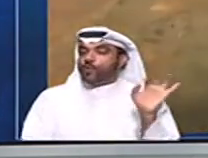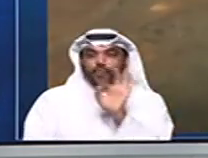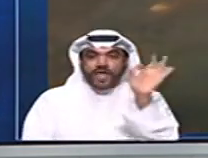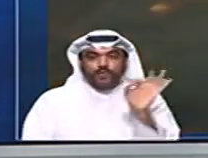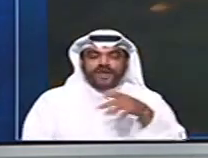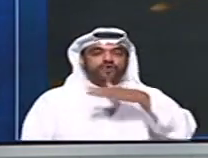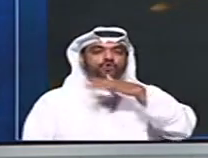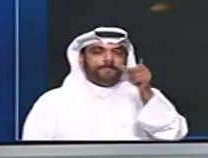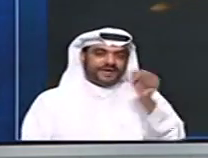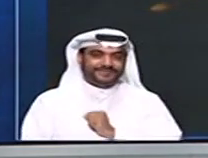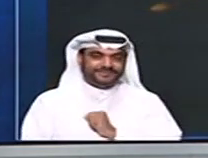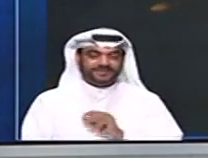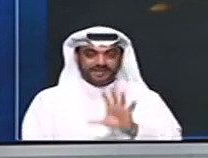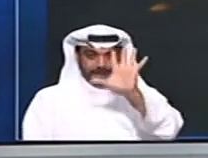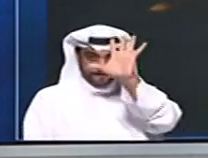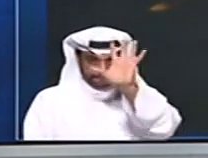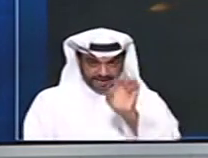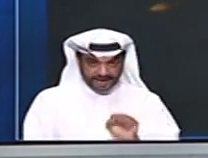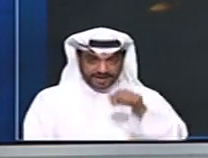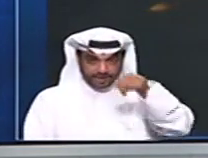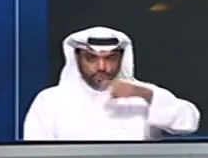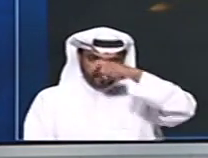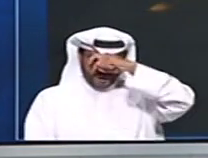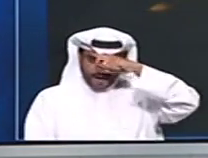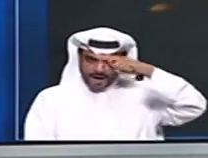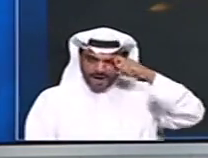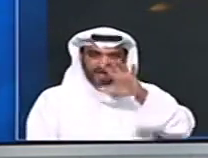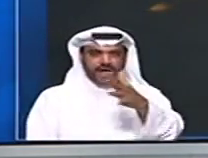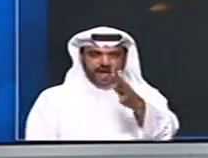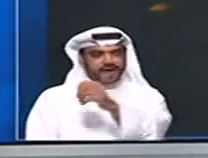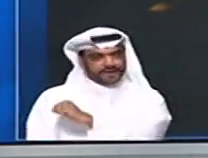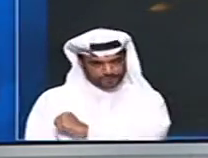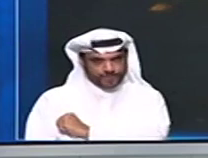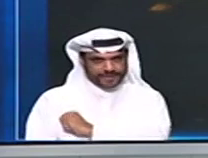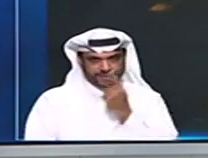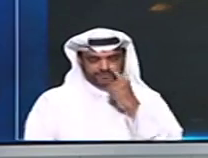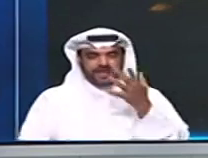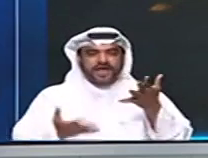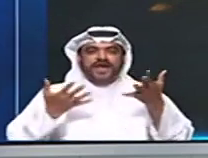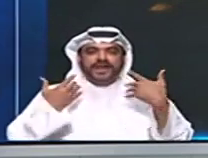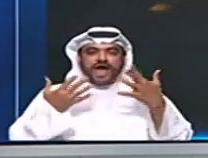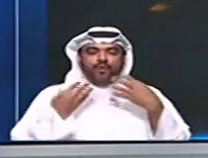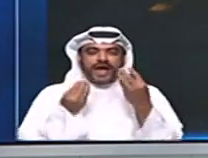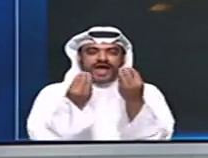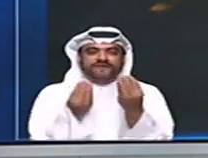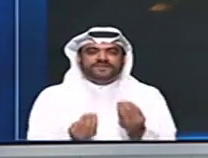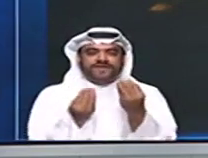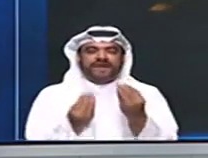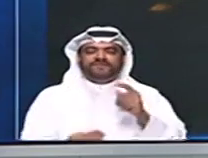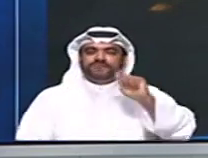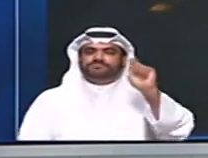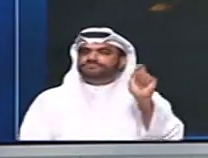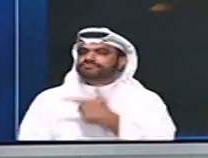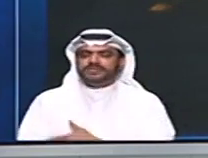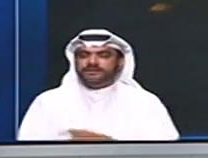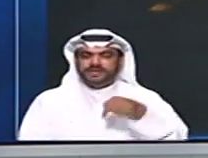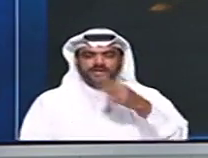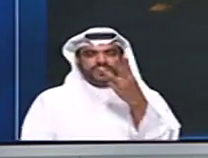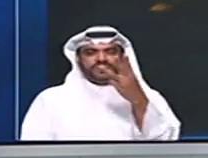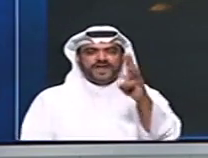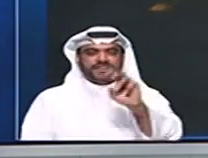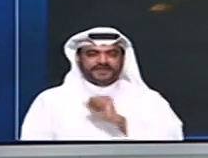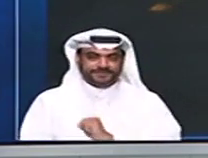الليلة أجواءنا حارة إلى حارة نسبيا، والرياح شمالية غربية خفيفة إلى متزايدة السرعة، تتراوح سرعتها ما بين 10 إلى 30